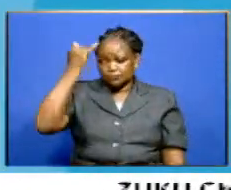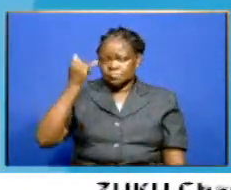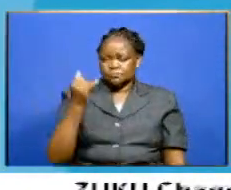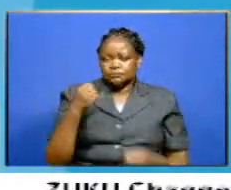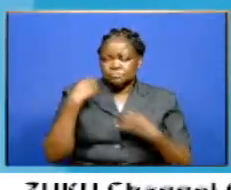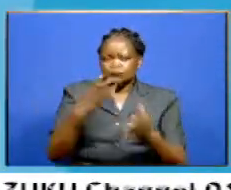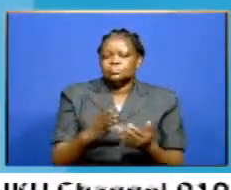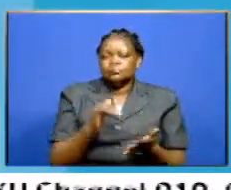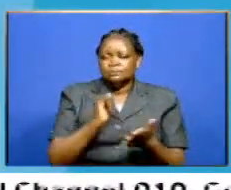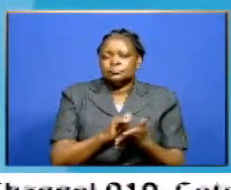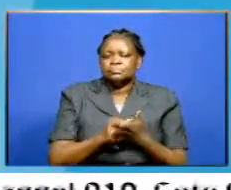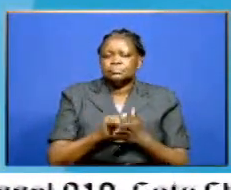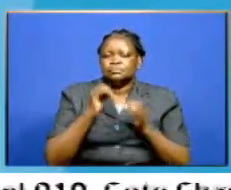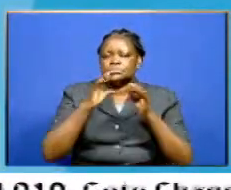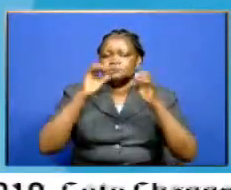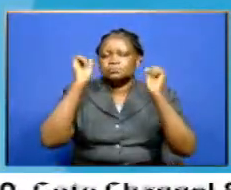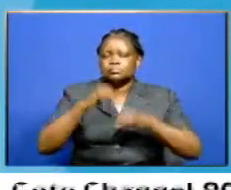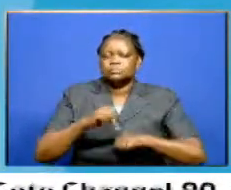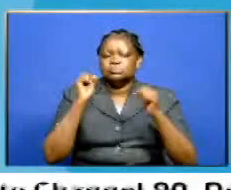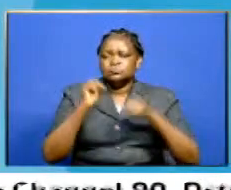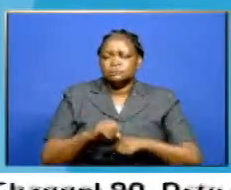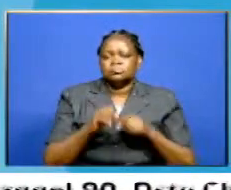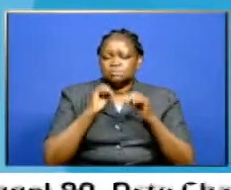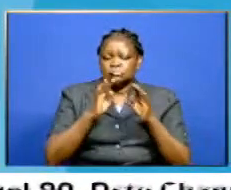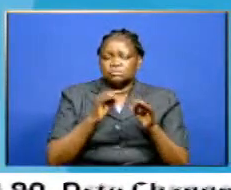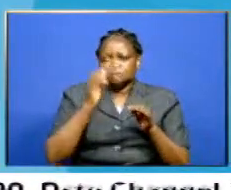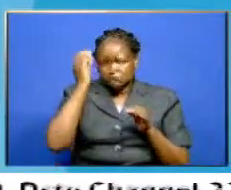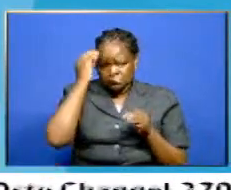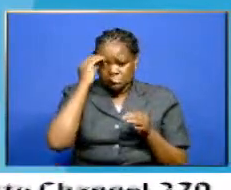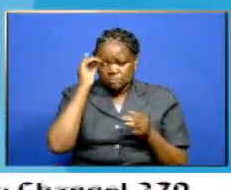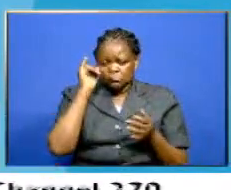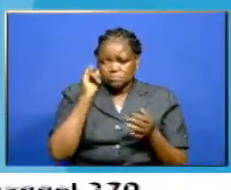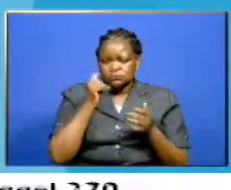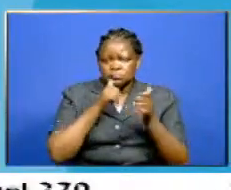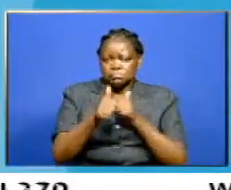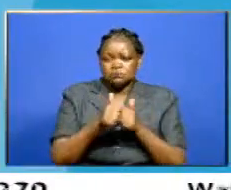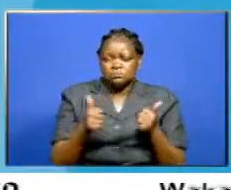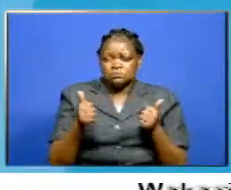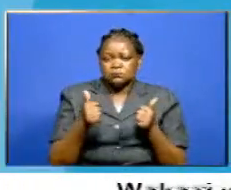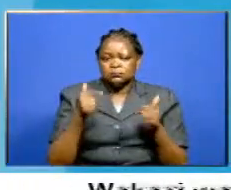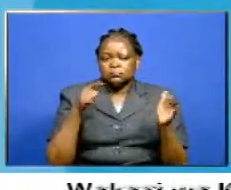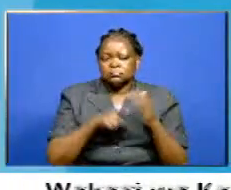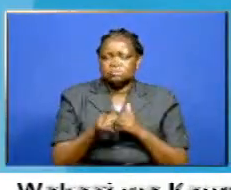kwamba ingewezekana wale wanafunzi ambao wamepita wakaingia